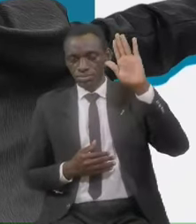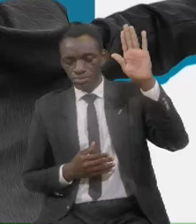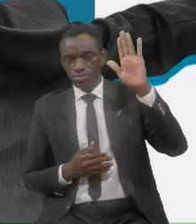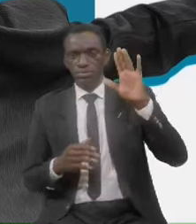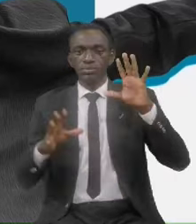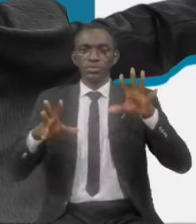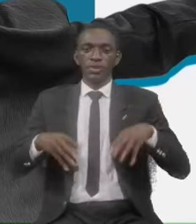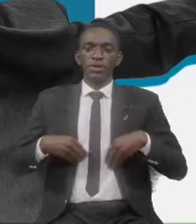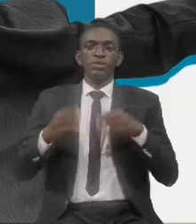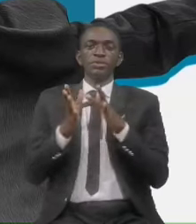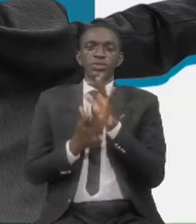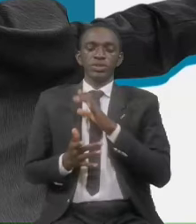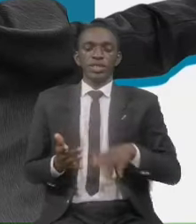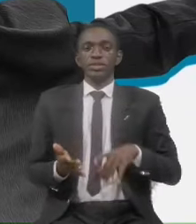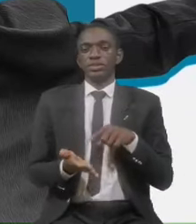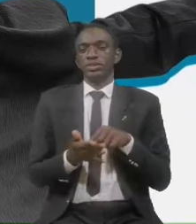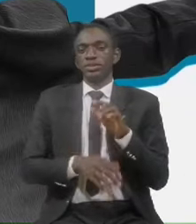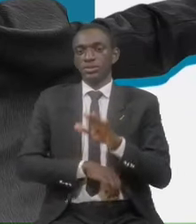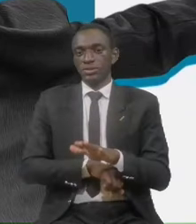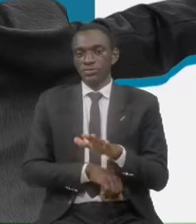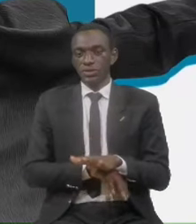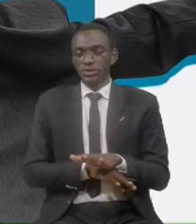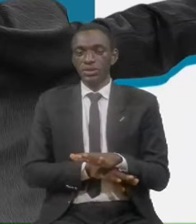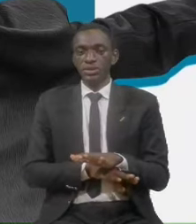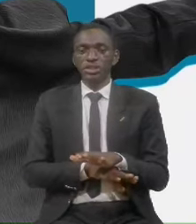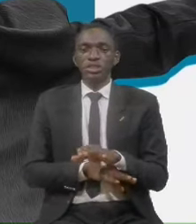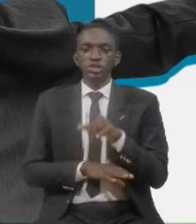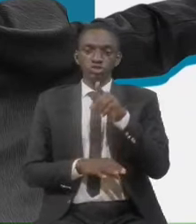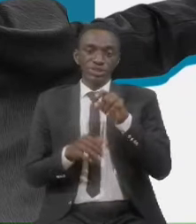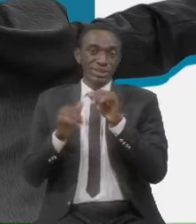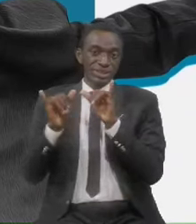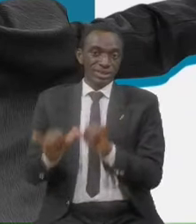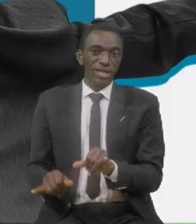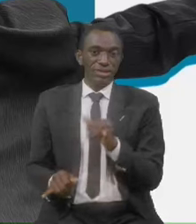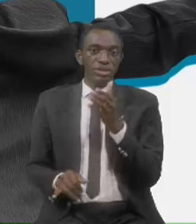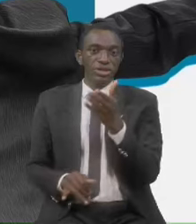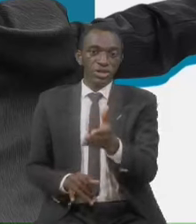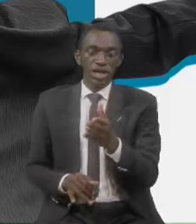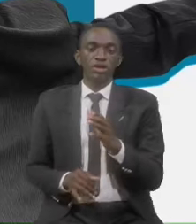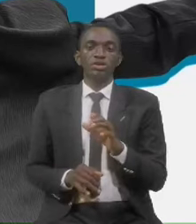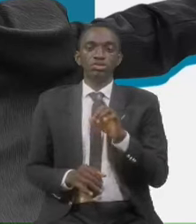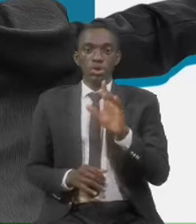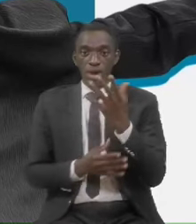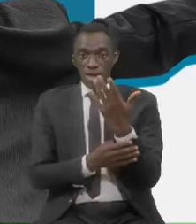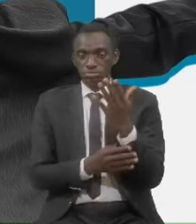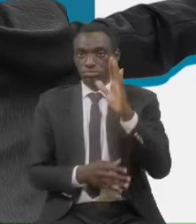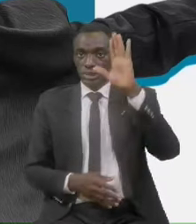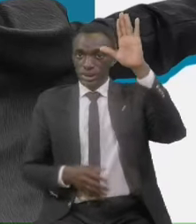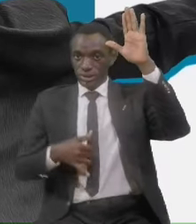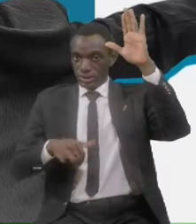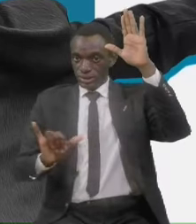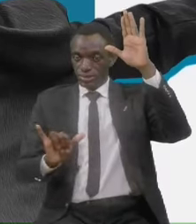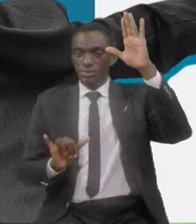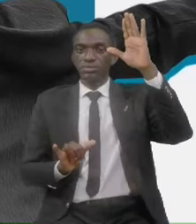Vous qui avez donné votre vie à Christ ce soir, s'il vous plaît, restez là où vous êtes. Toujours la